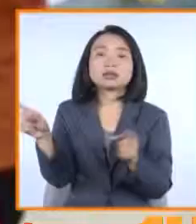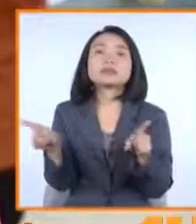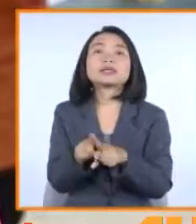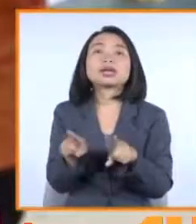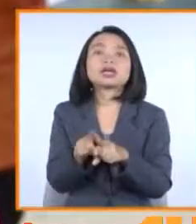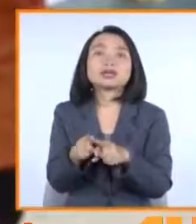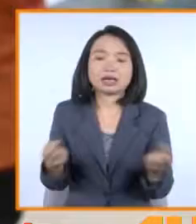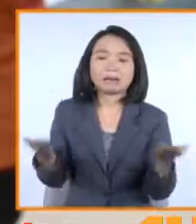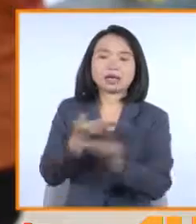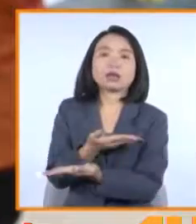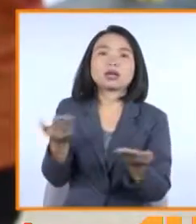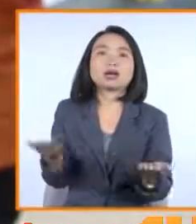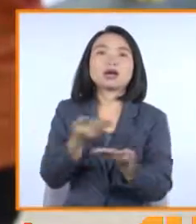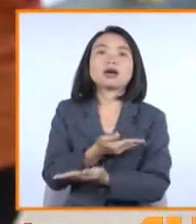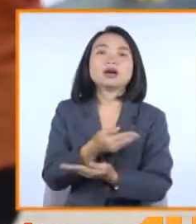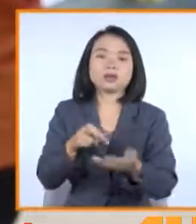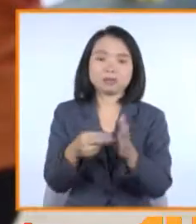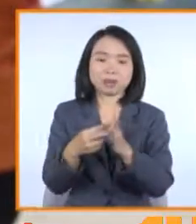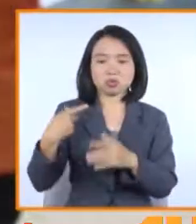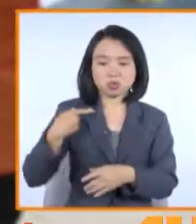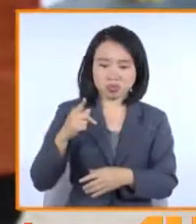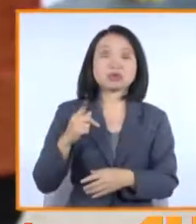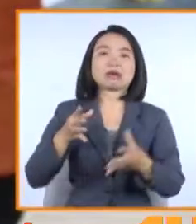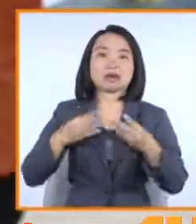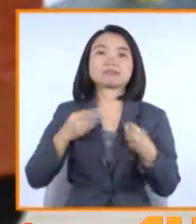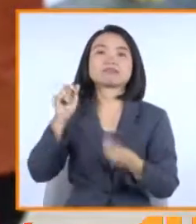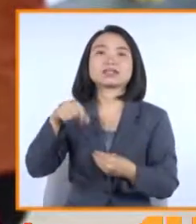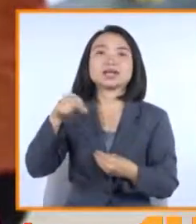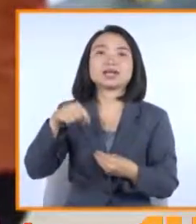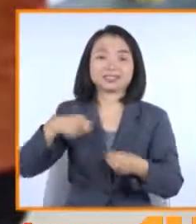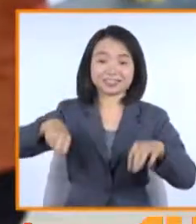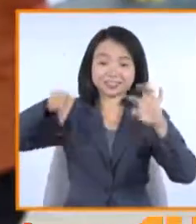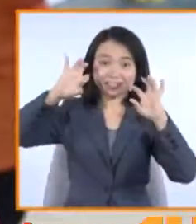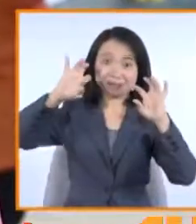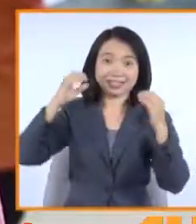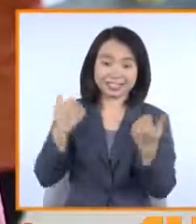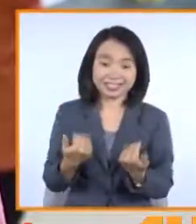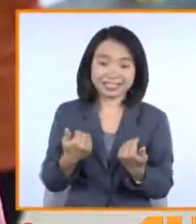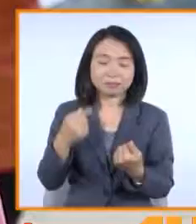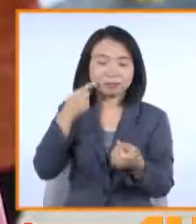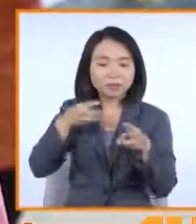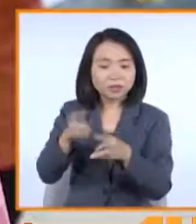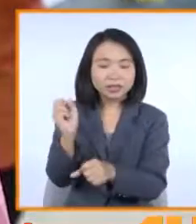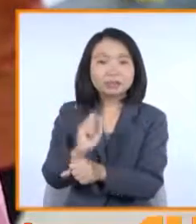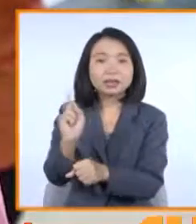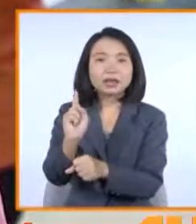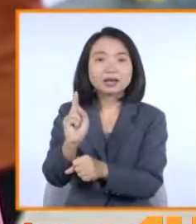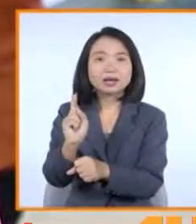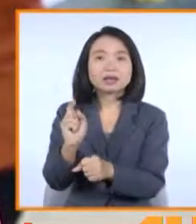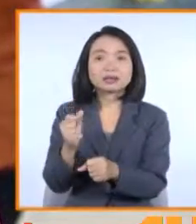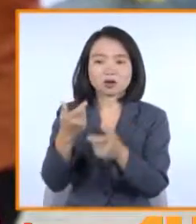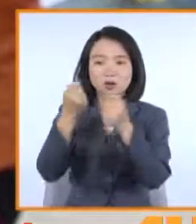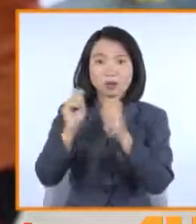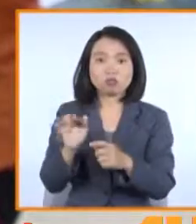แลกเปลี่ยนกันอันนี้เป็นประโยชน์ที่จังหวัดศรีสะเกษได้รับแล้วก็ประกอบกับรัฐบาลนี่มีแนวทางในการที่จะดำเนินการ